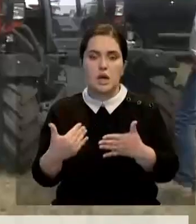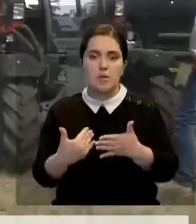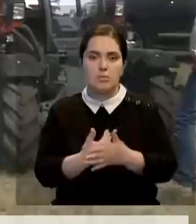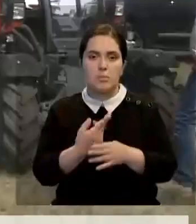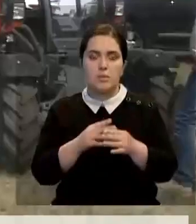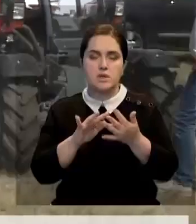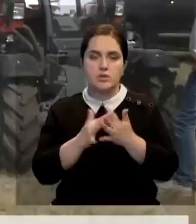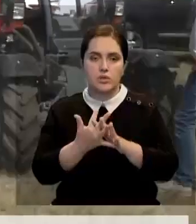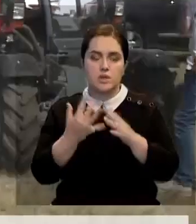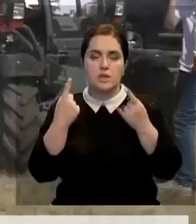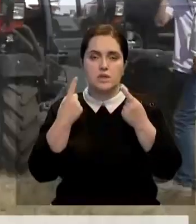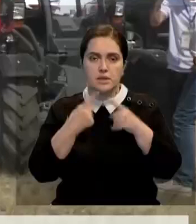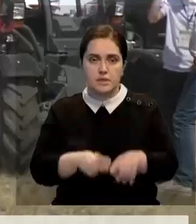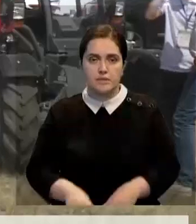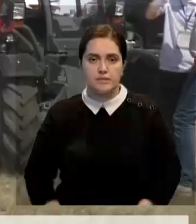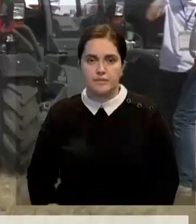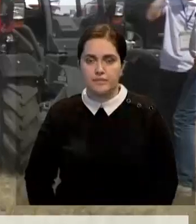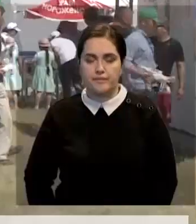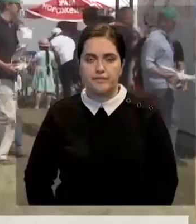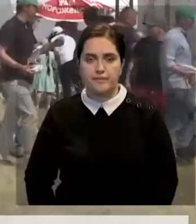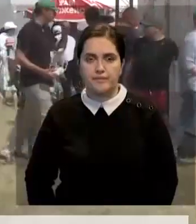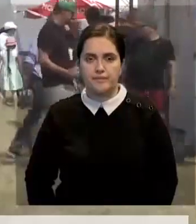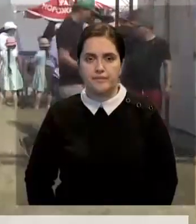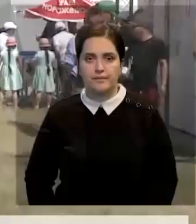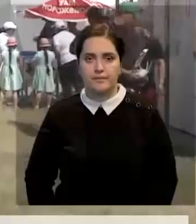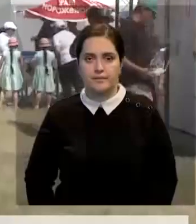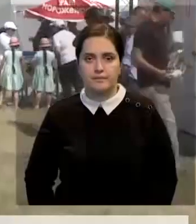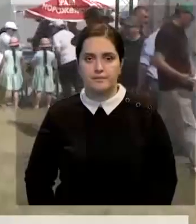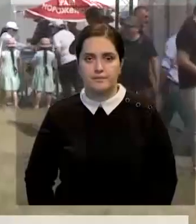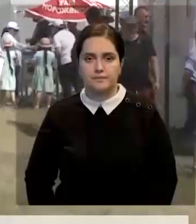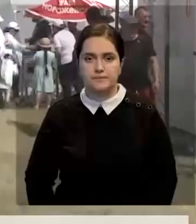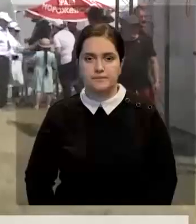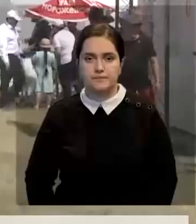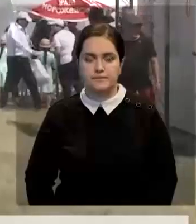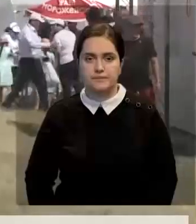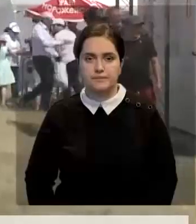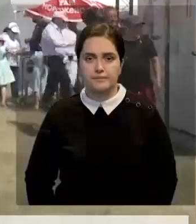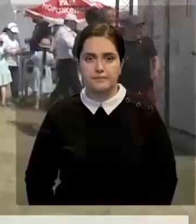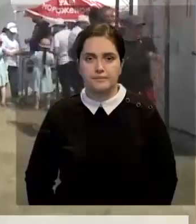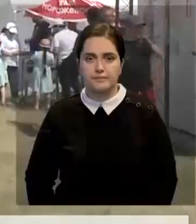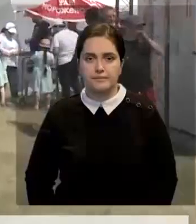сельхозтехники. Аслан Абуталипов, Виктор Полянный, Акмолинская область, Хабар-24.